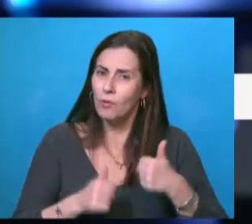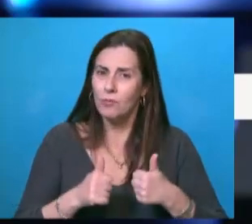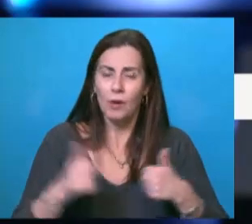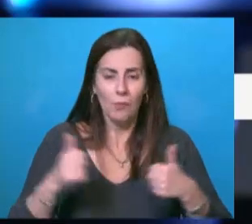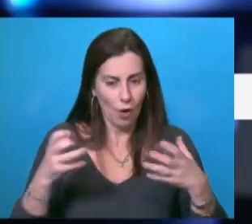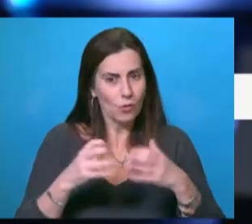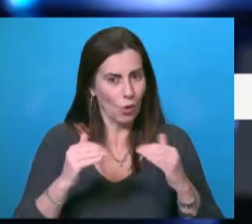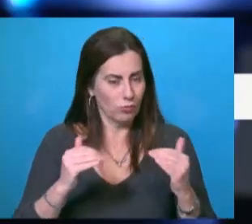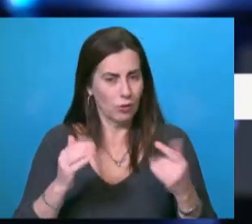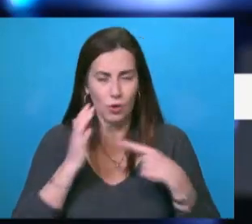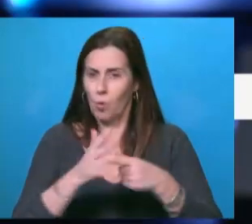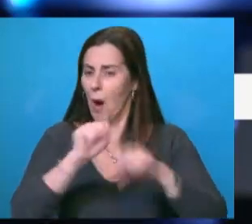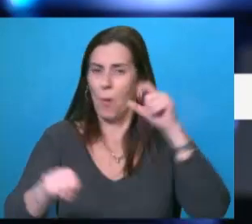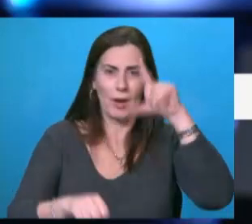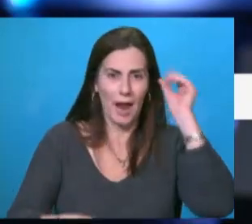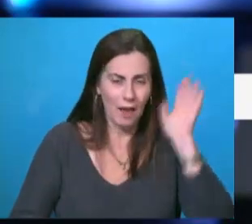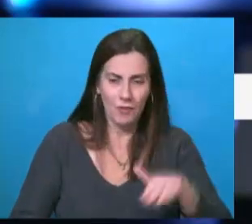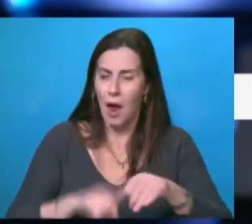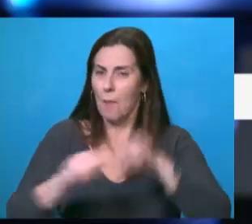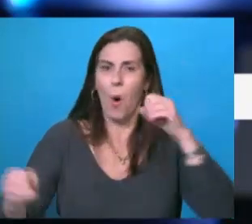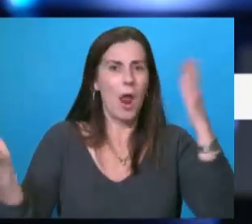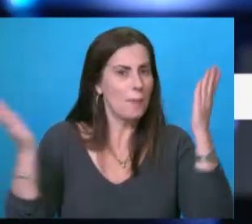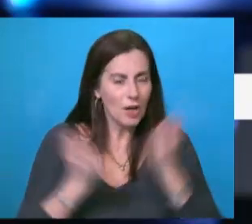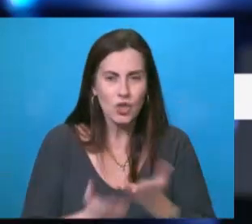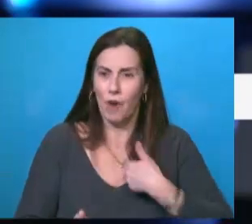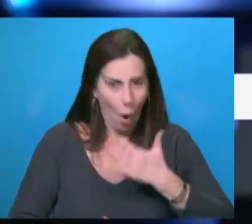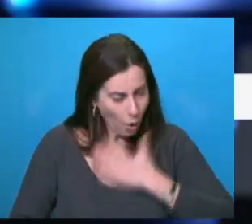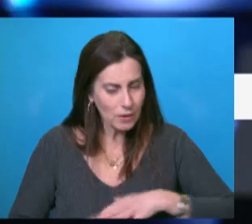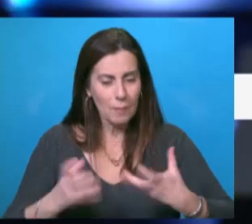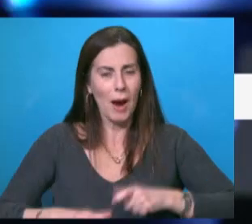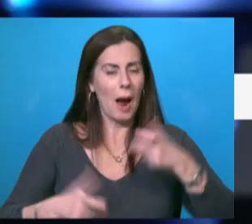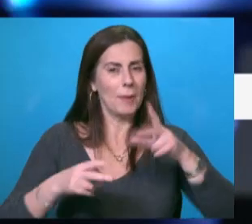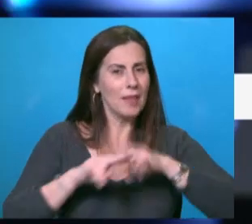כמו הפועל תל אביב, הפועל באר שבע, מכבי נתניה.